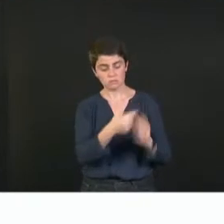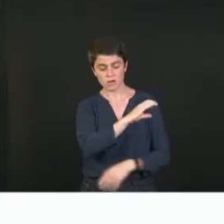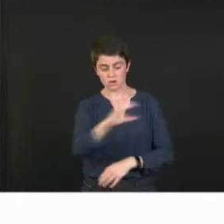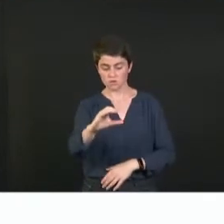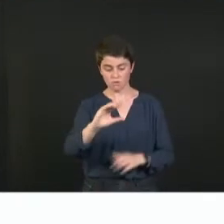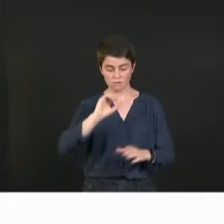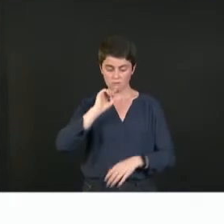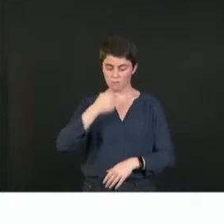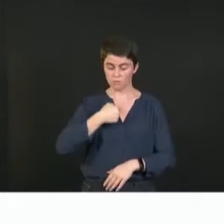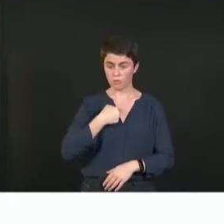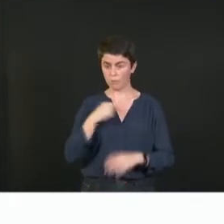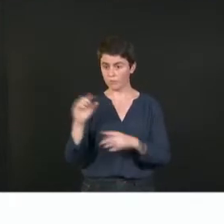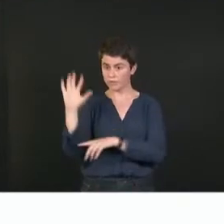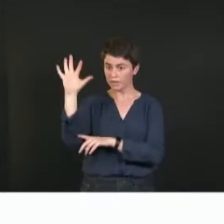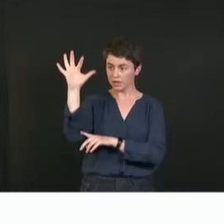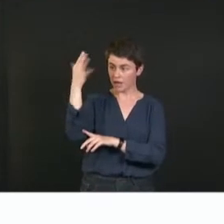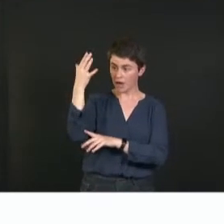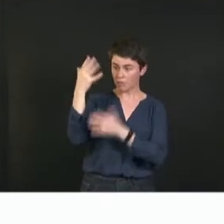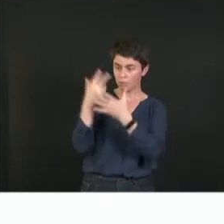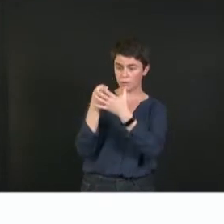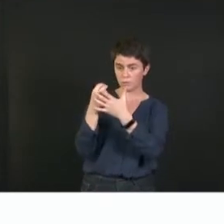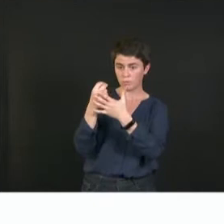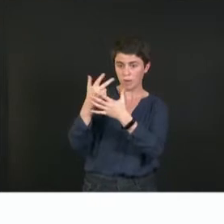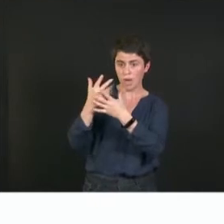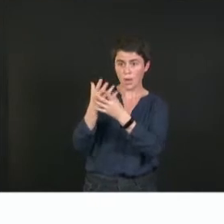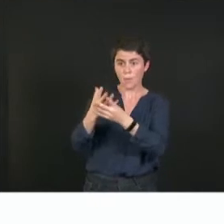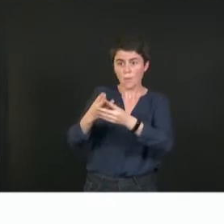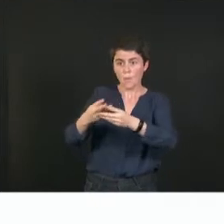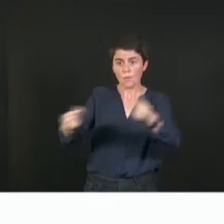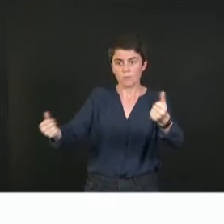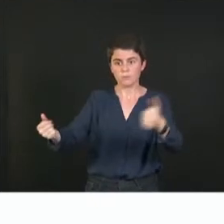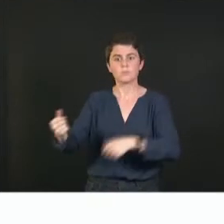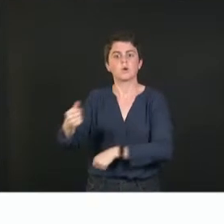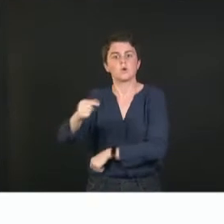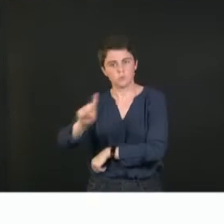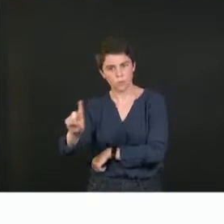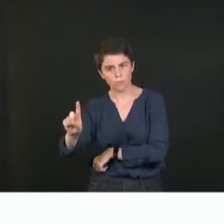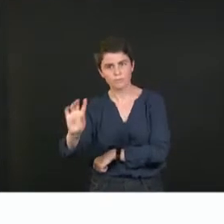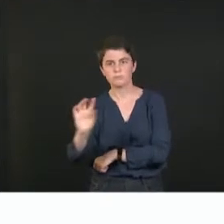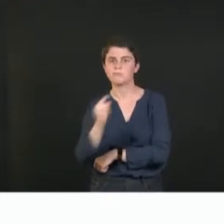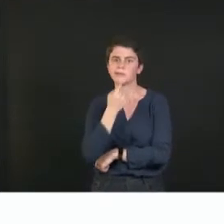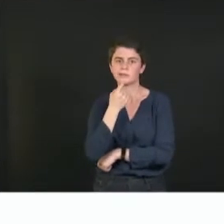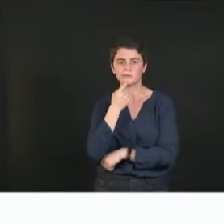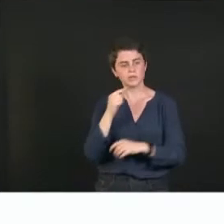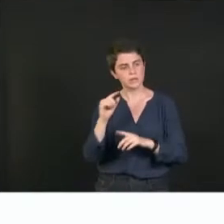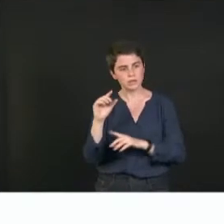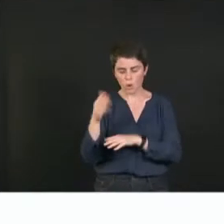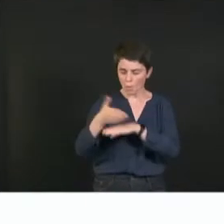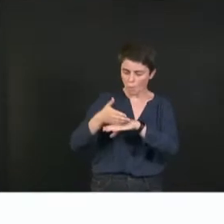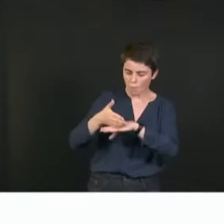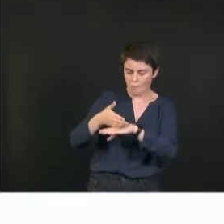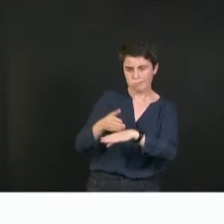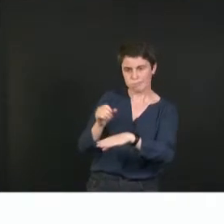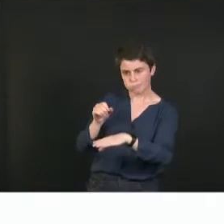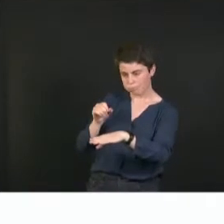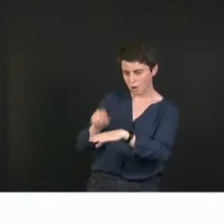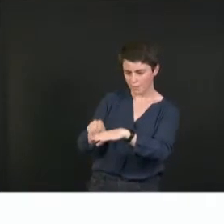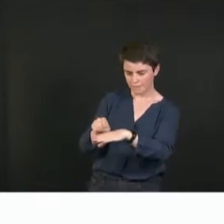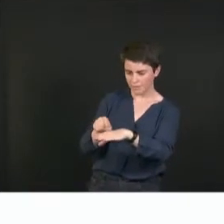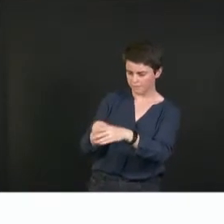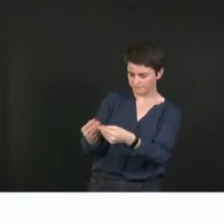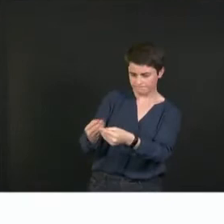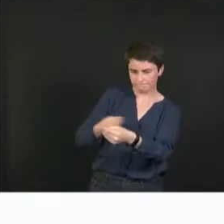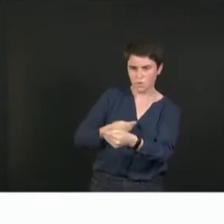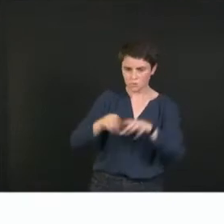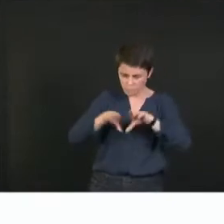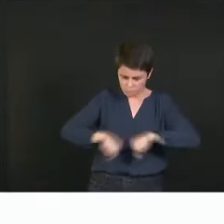Normandie, mais sensiblement, le hêtre ne va pas devenir l'essence, enfin, va pas rester une essence majoritaire pour produire du